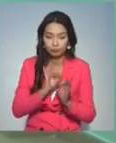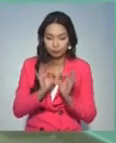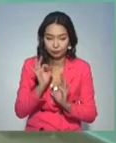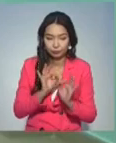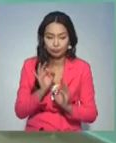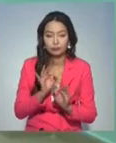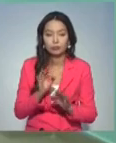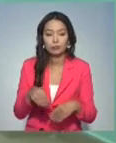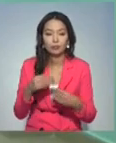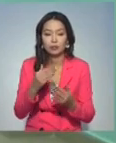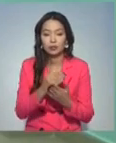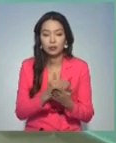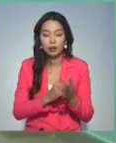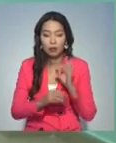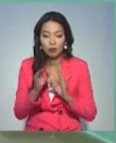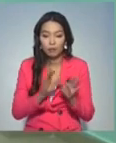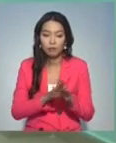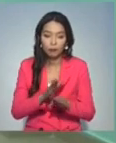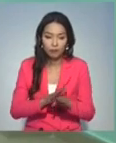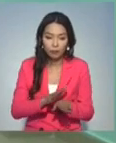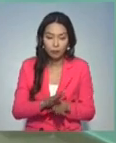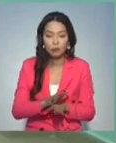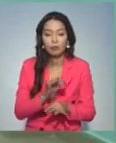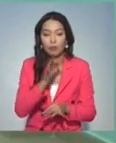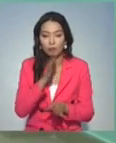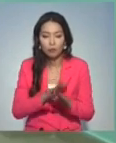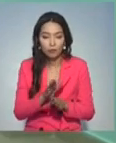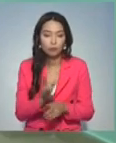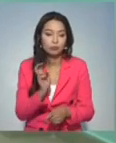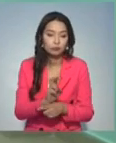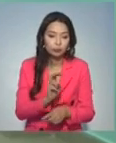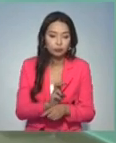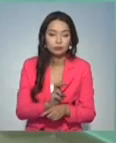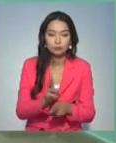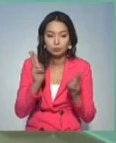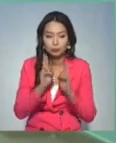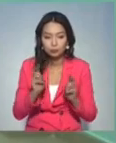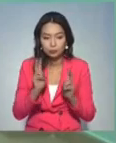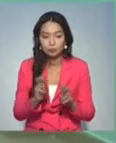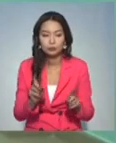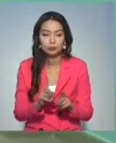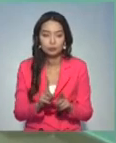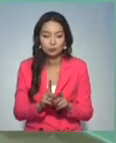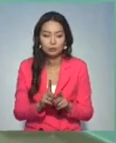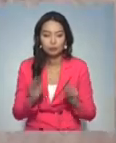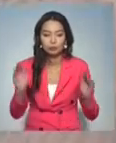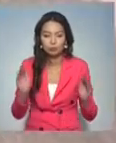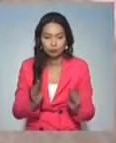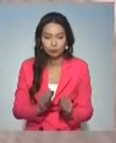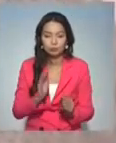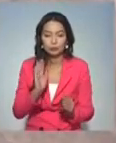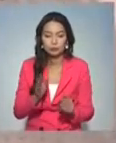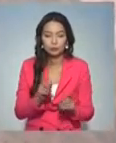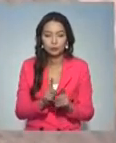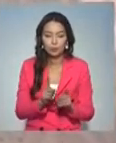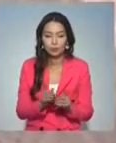дәрілерін, берген дәрілерін қабылдап тұрса, уақытында келіп тұрса, онда асқыну азаяды. Артық